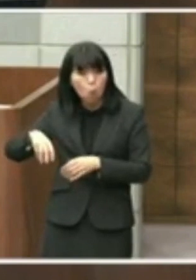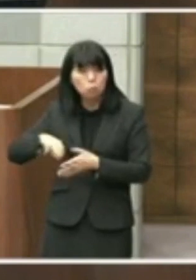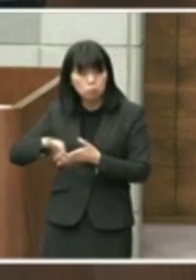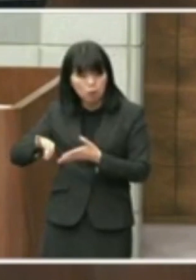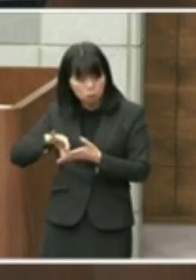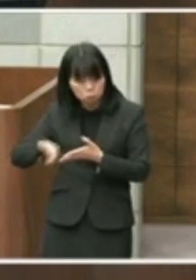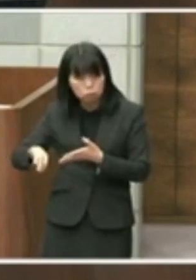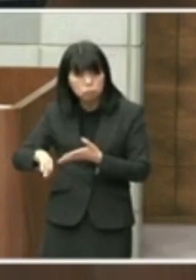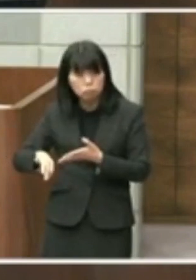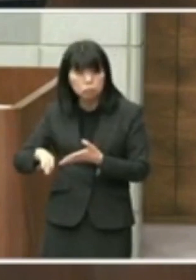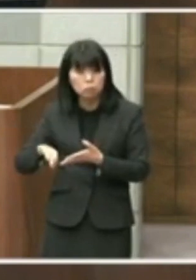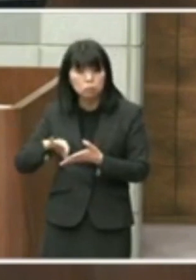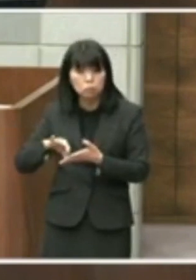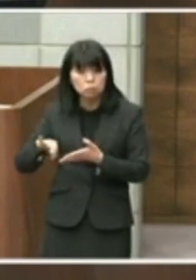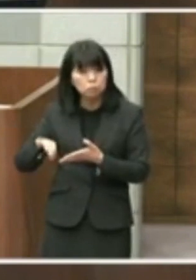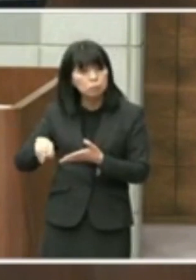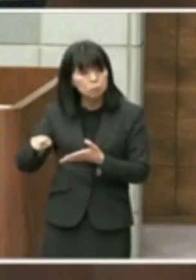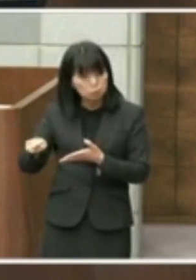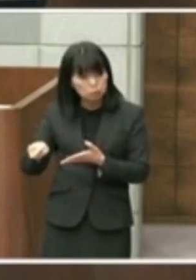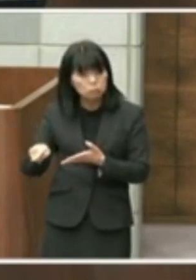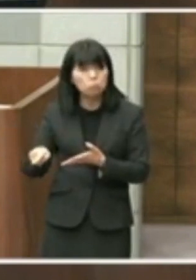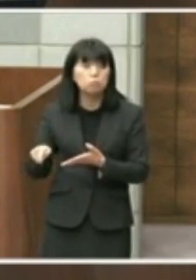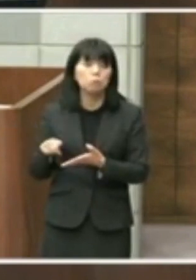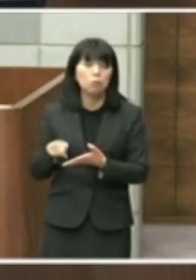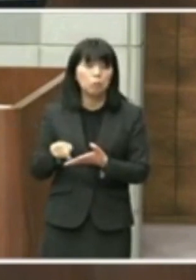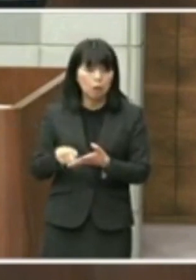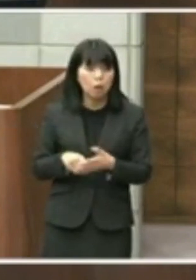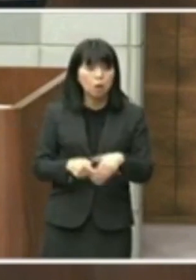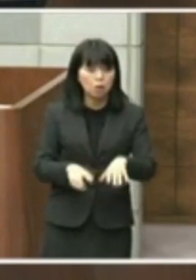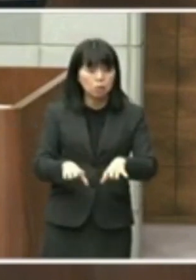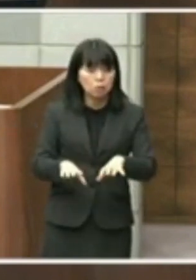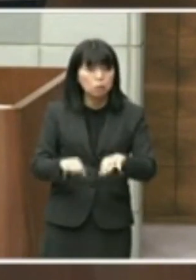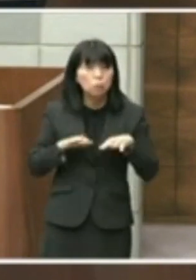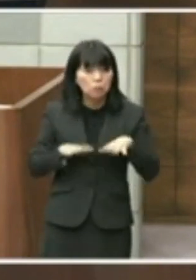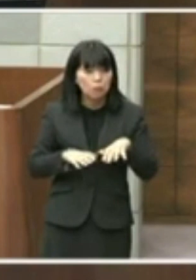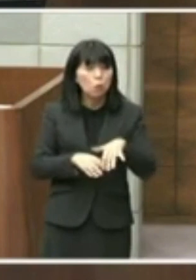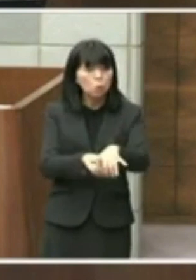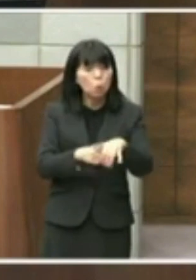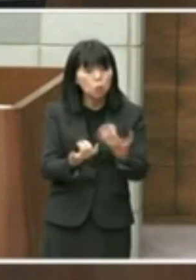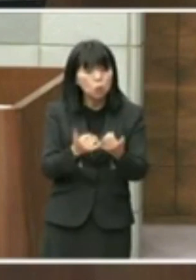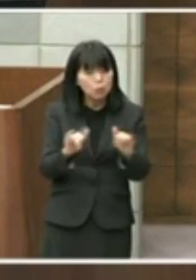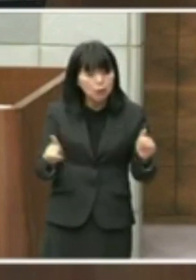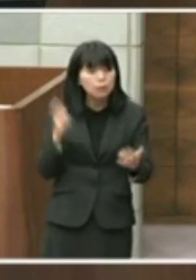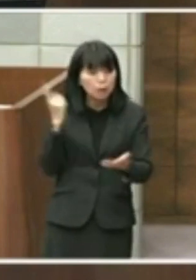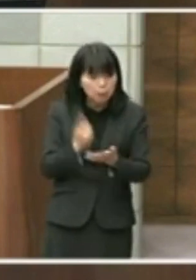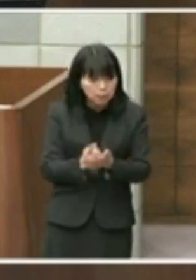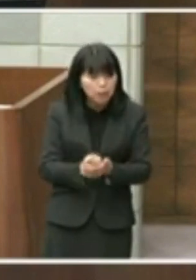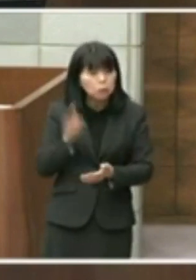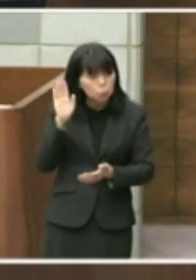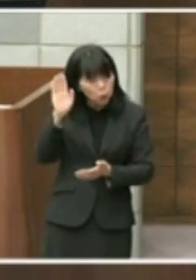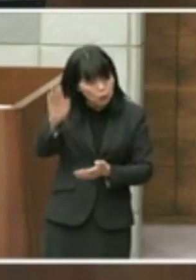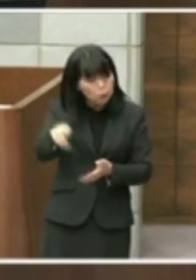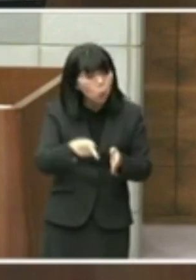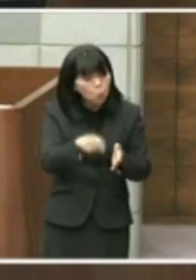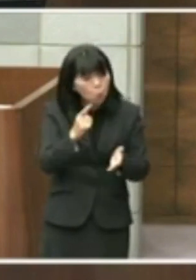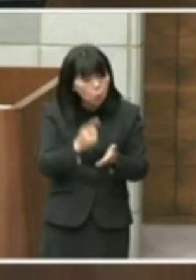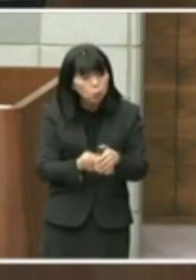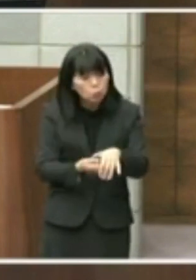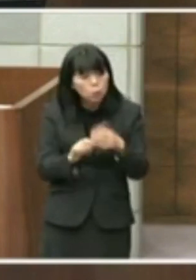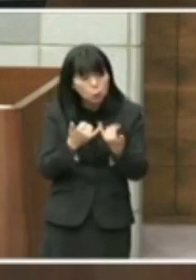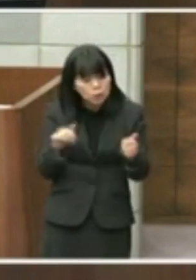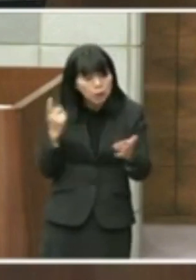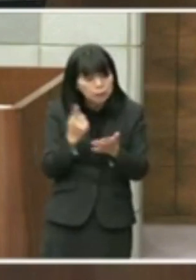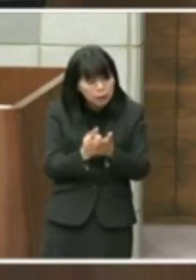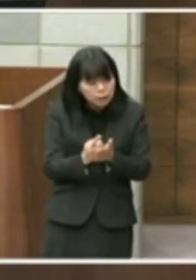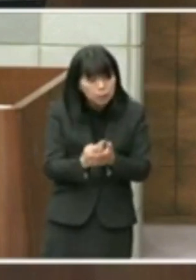が廃止されれば、受益者である農業者だけで将来にわたって適正に維持管理することは大